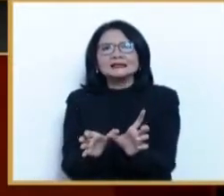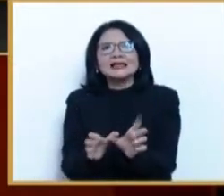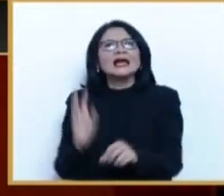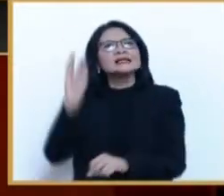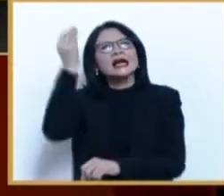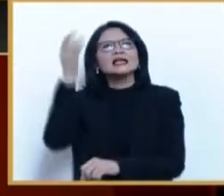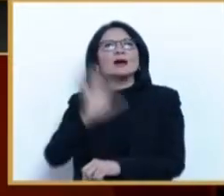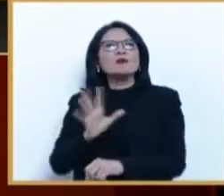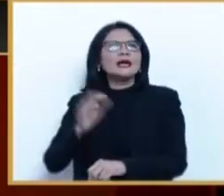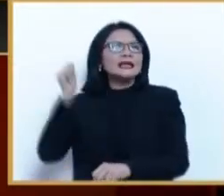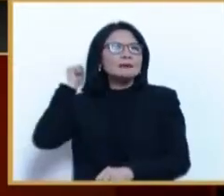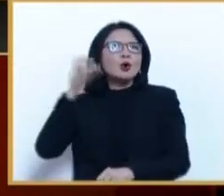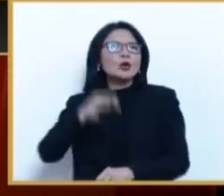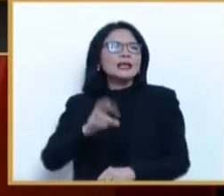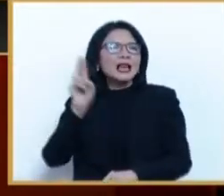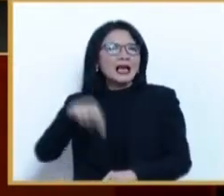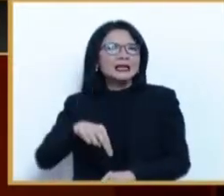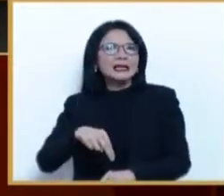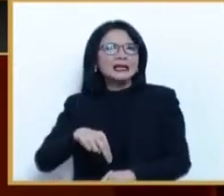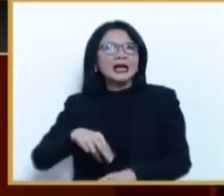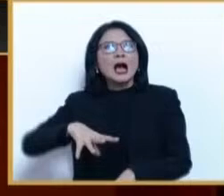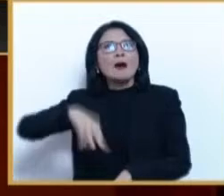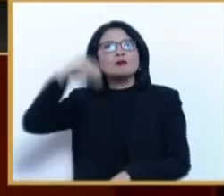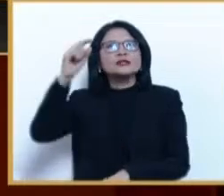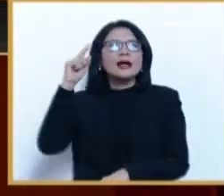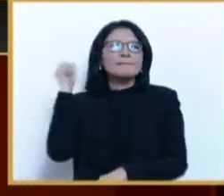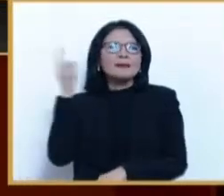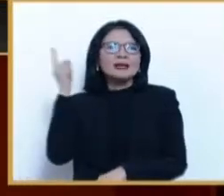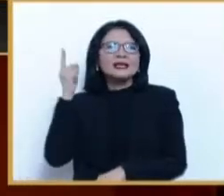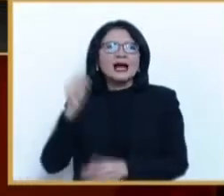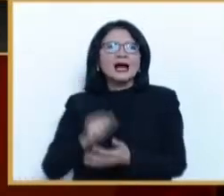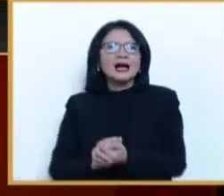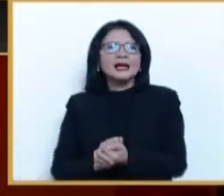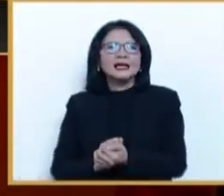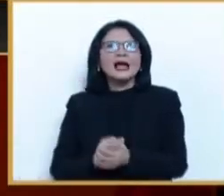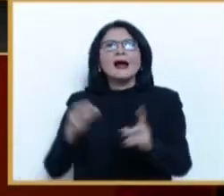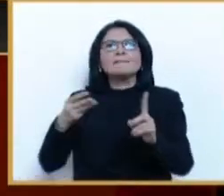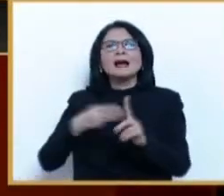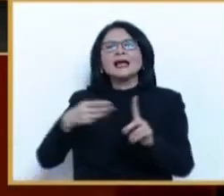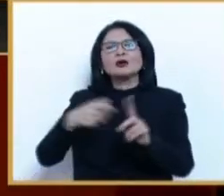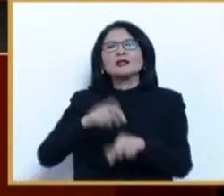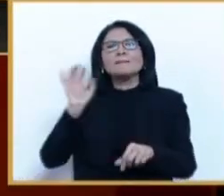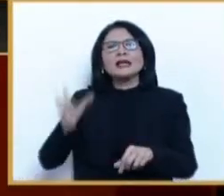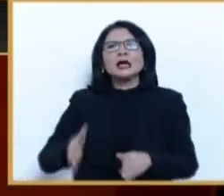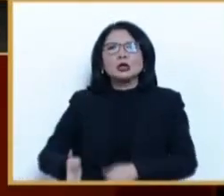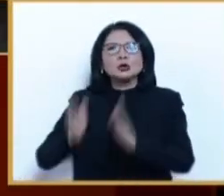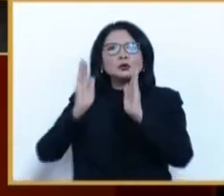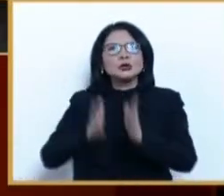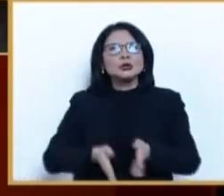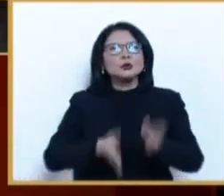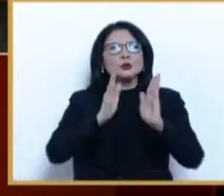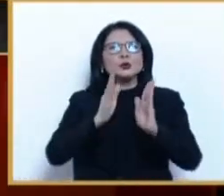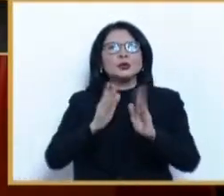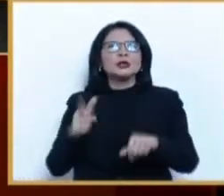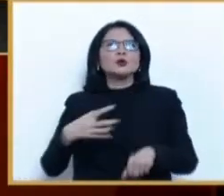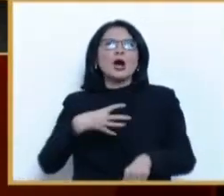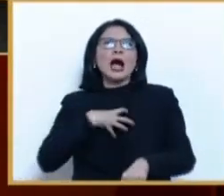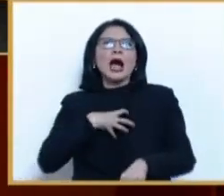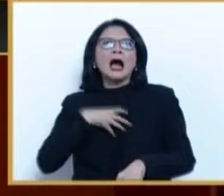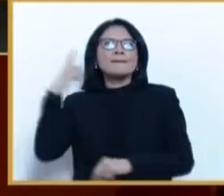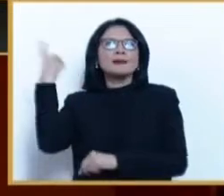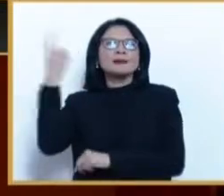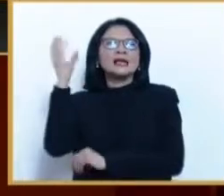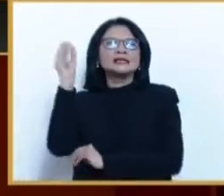ibuota lagi di pusat pemerintahan balaiikota banyak sekali gedung-gedung yang akan menjadi kewenangan pemerintah